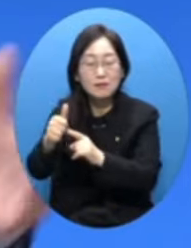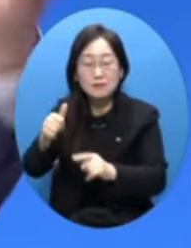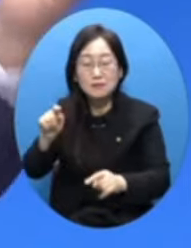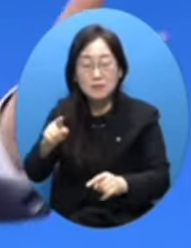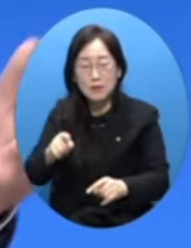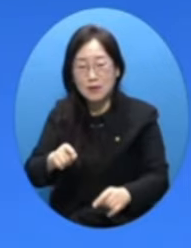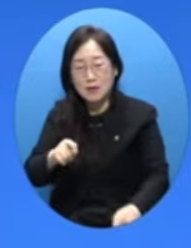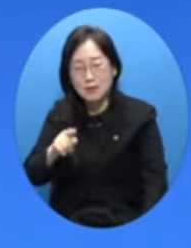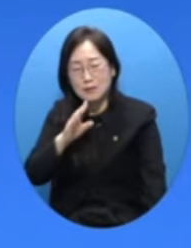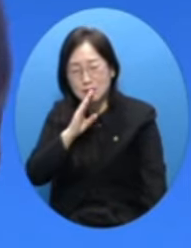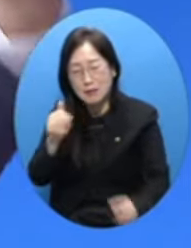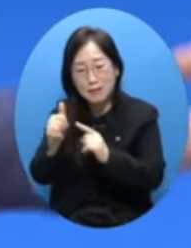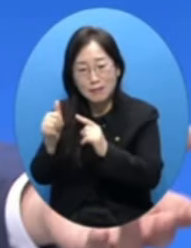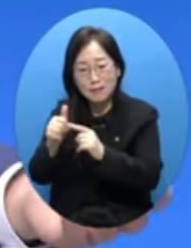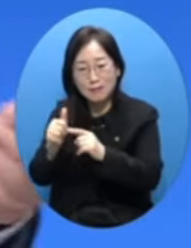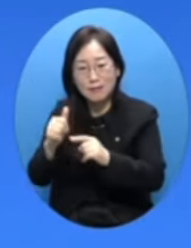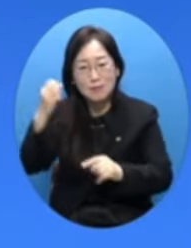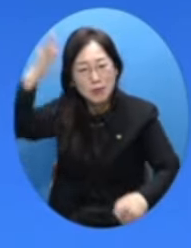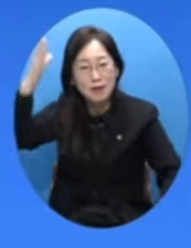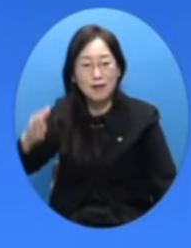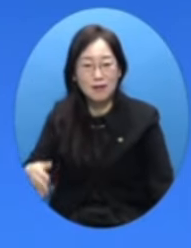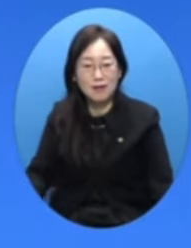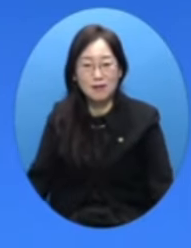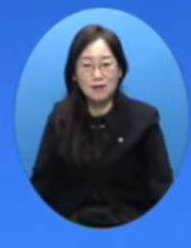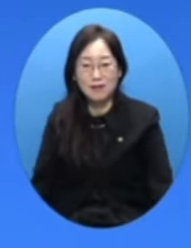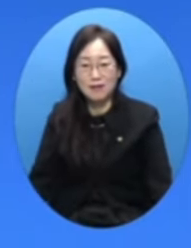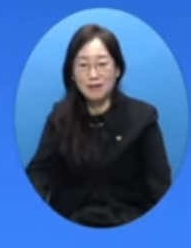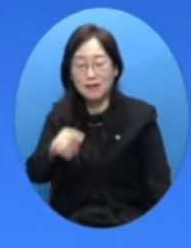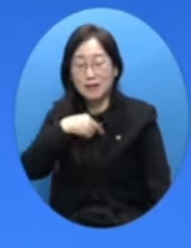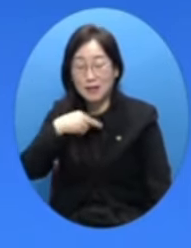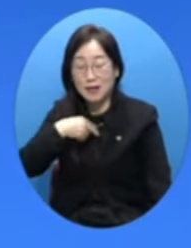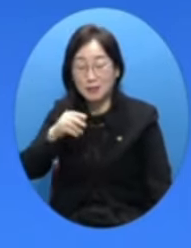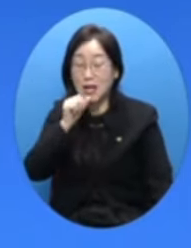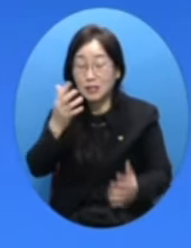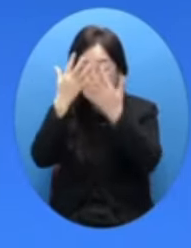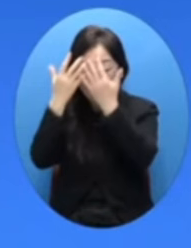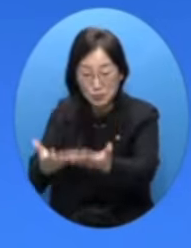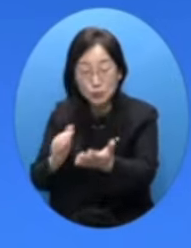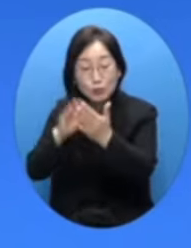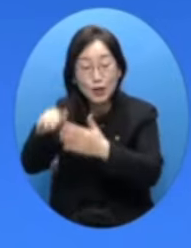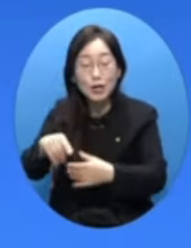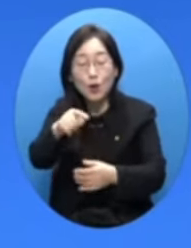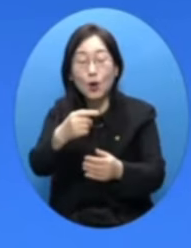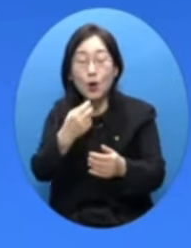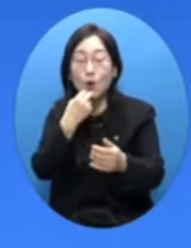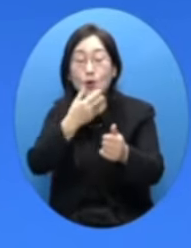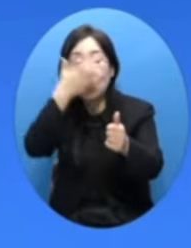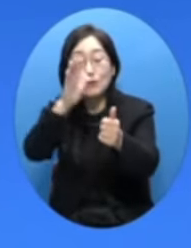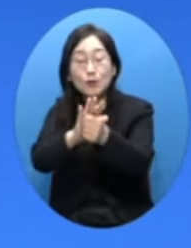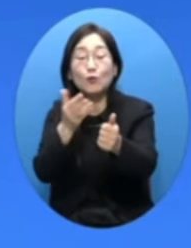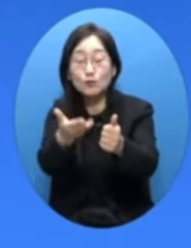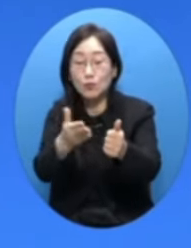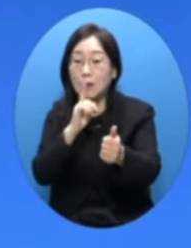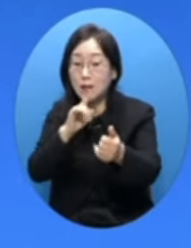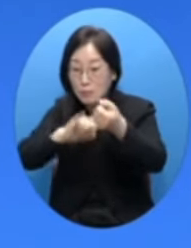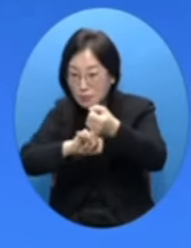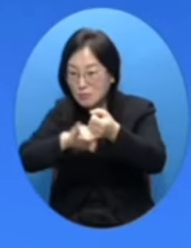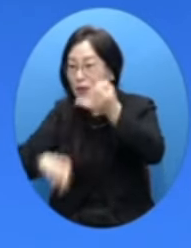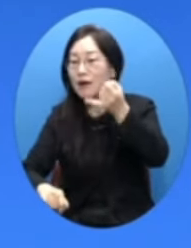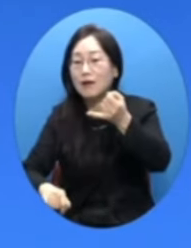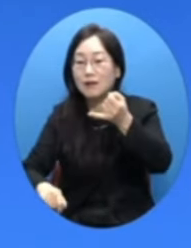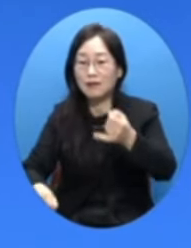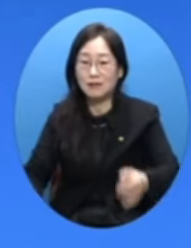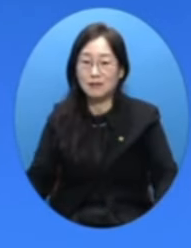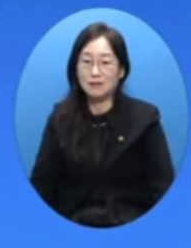나면 왕에게 해서 그 자리에서 풀려나게 해주겠다고 했는데 나온 순간 잊어버린 거예요.